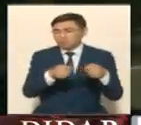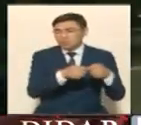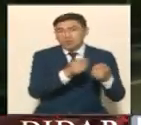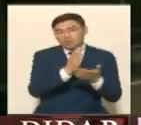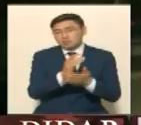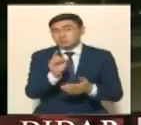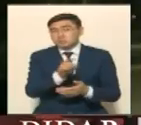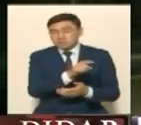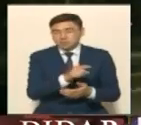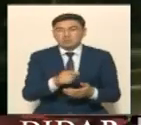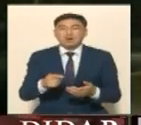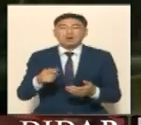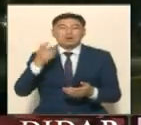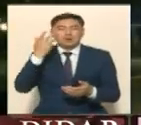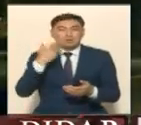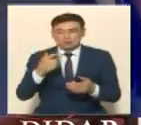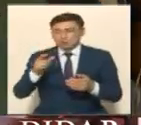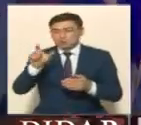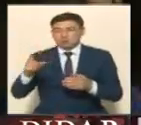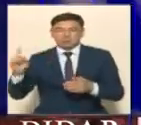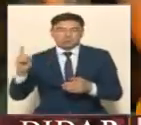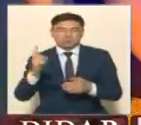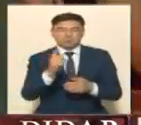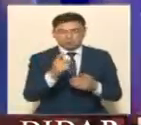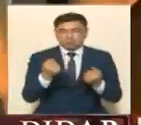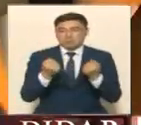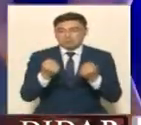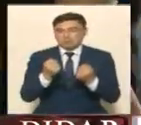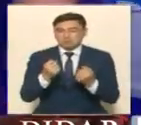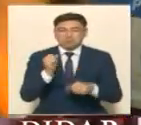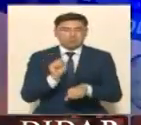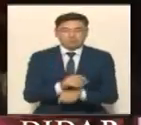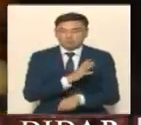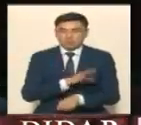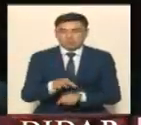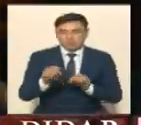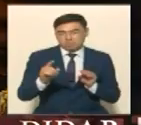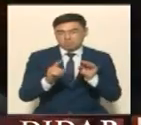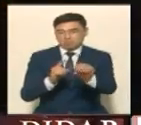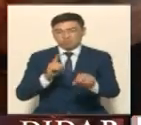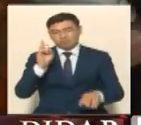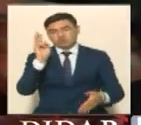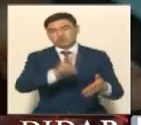жүргізуші жаяу жүргіншілер өткелінде жүргіншілерге жол бермегендер де тіркелді. Сағира Өтепқызы, Амангелді Рахмет, Дидар.